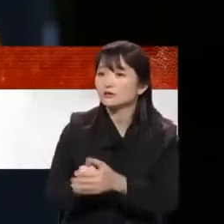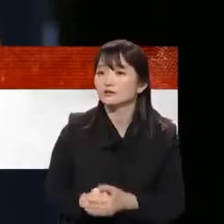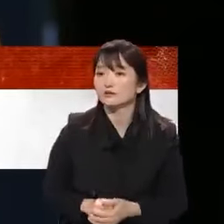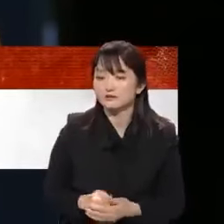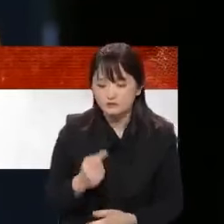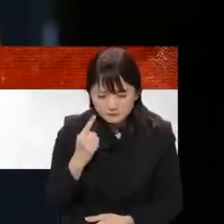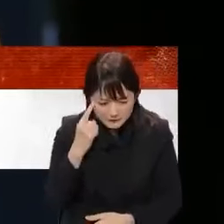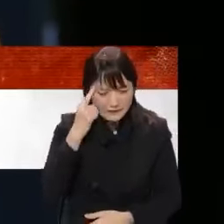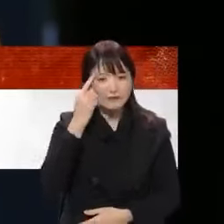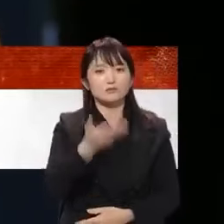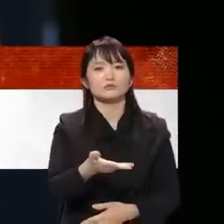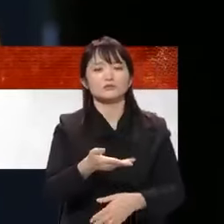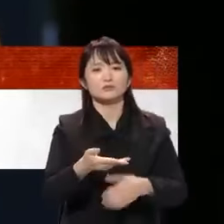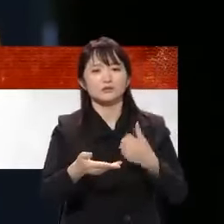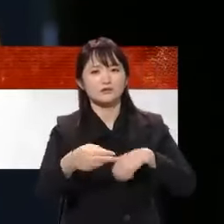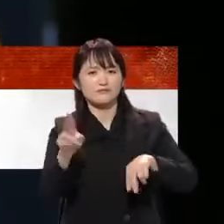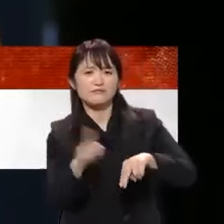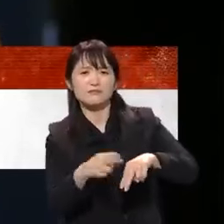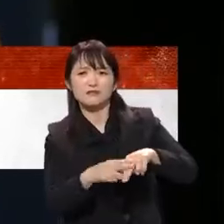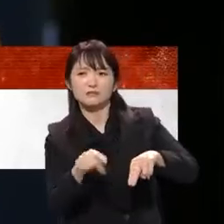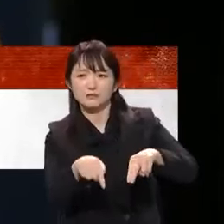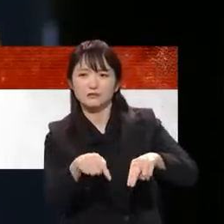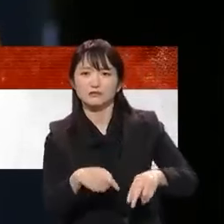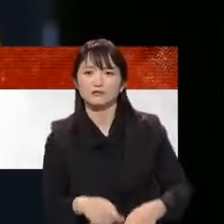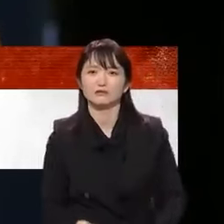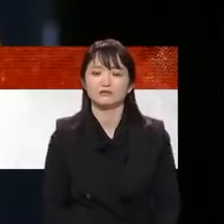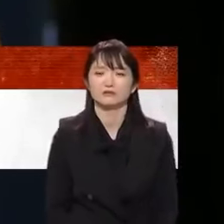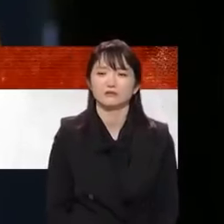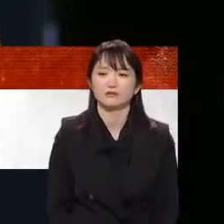깨달음을 주려고 때렸대요.